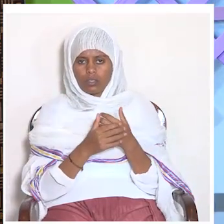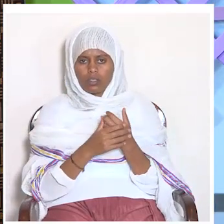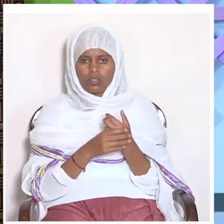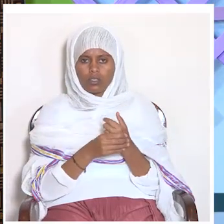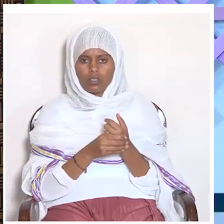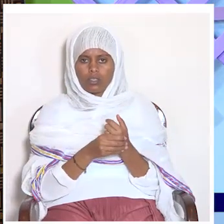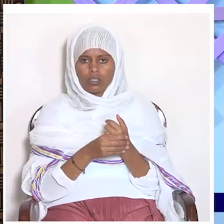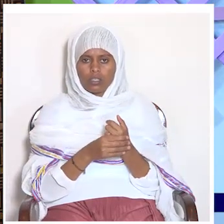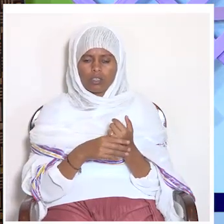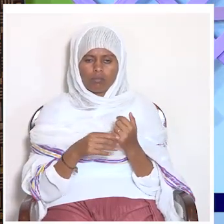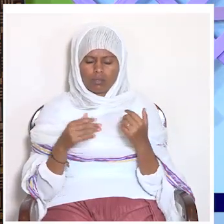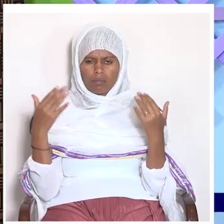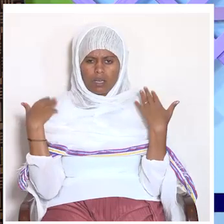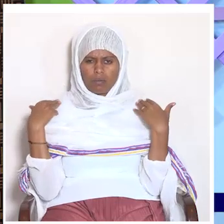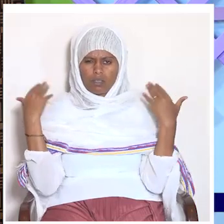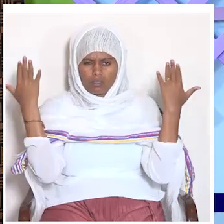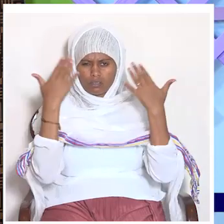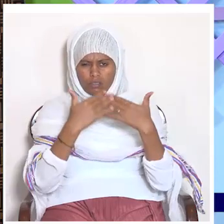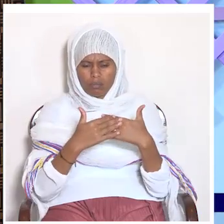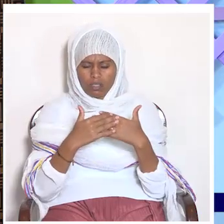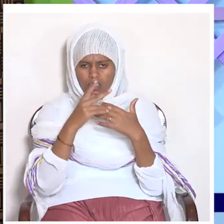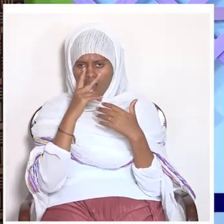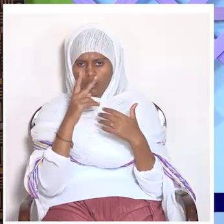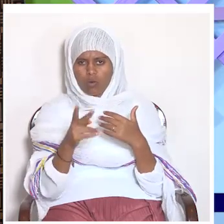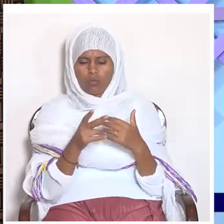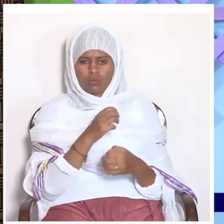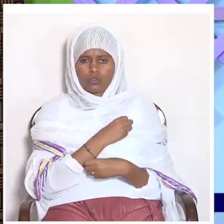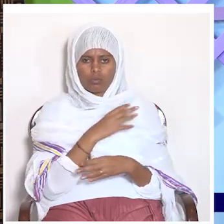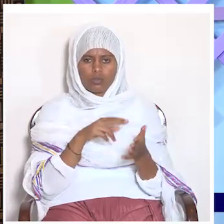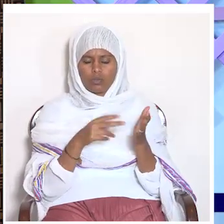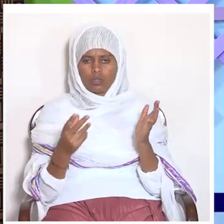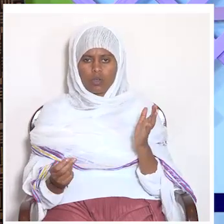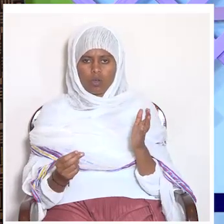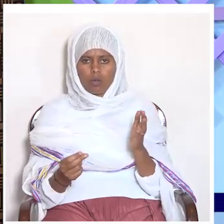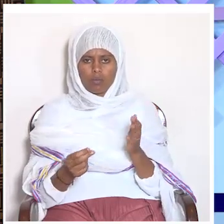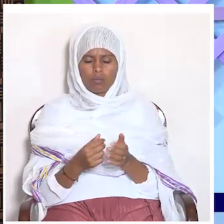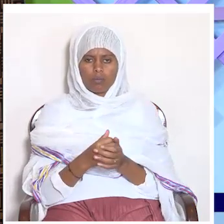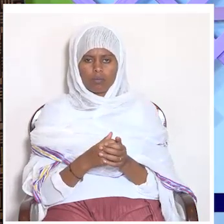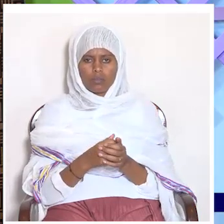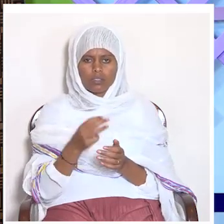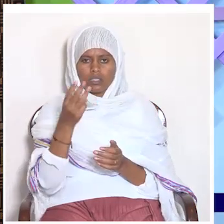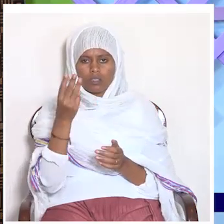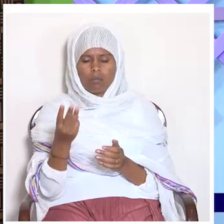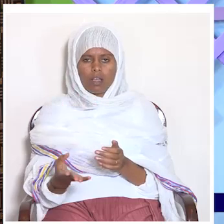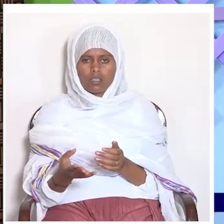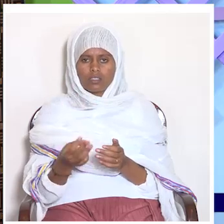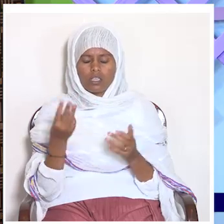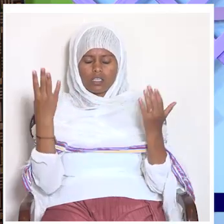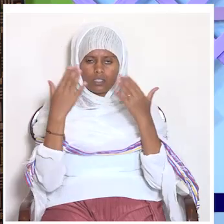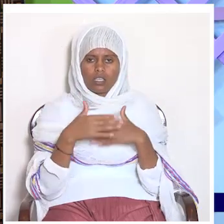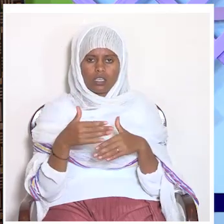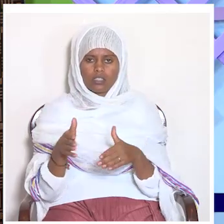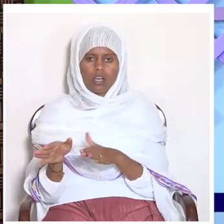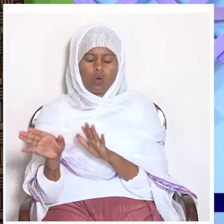بلوو نسخاء تايم العك برهانو إلو صلمت قصو أرايمو أو ودعو النهر ما وديقم سلست